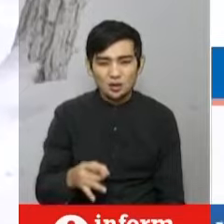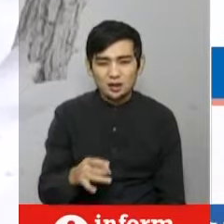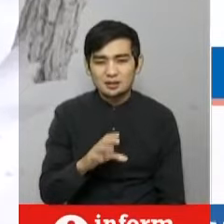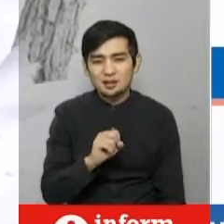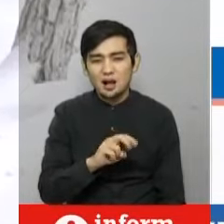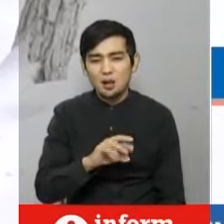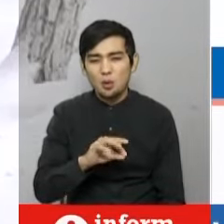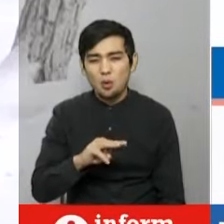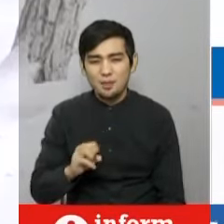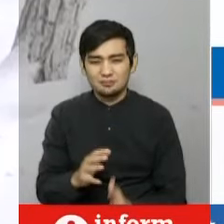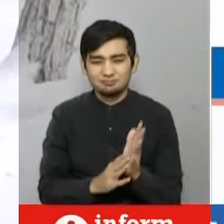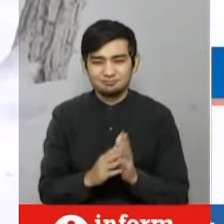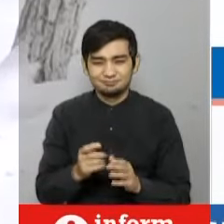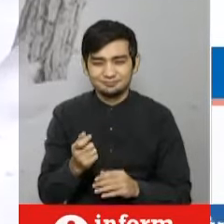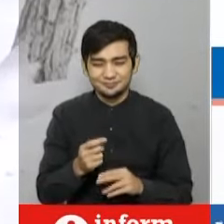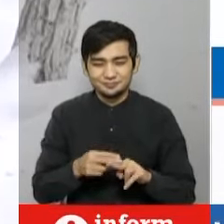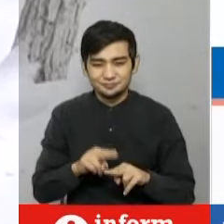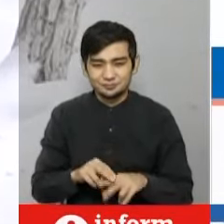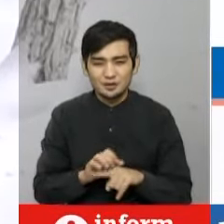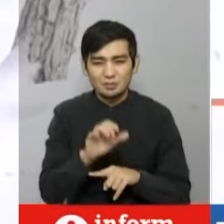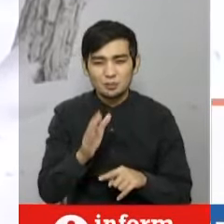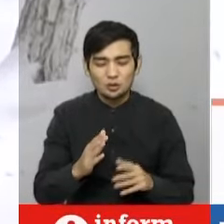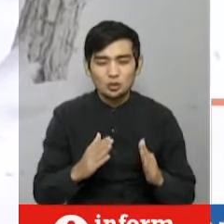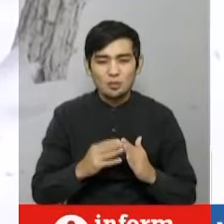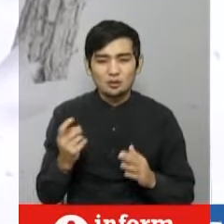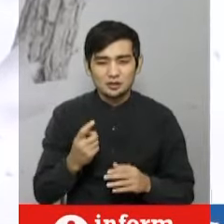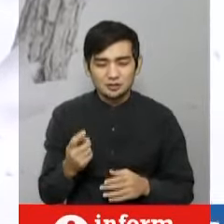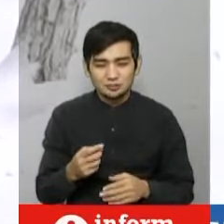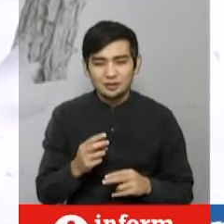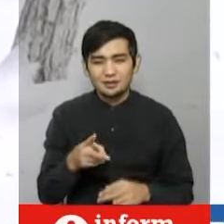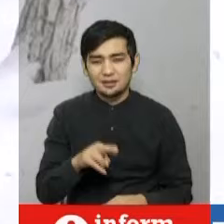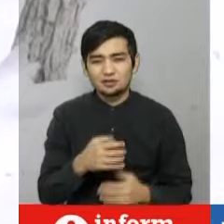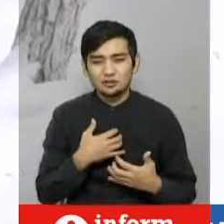соломы к сектору домашних хозяйств для того